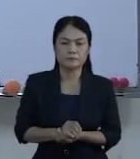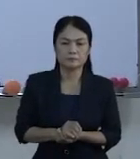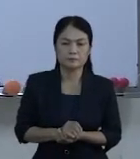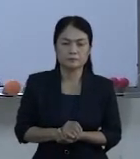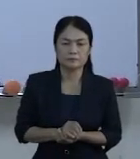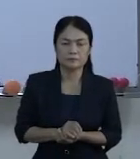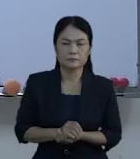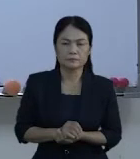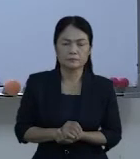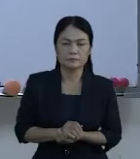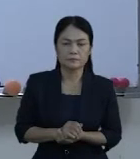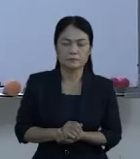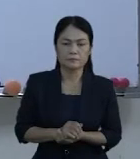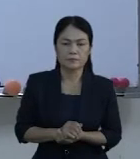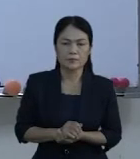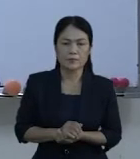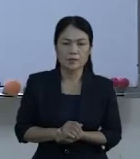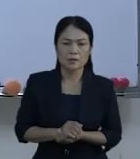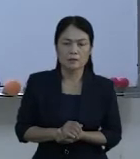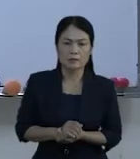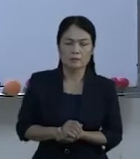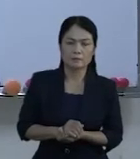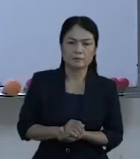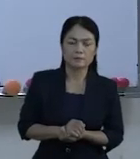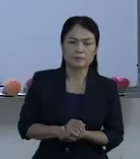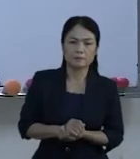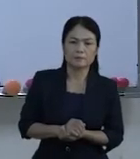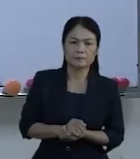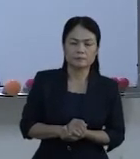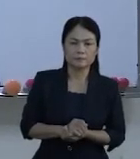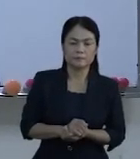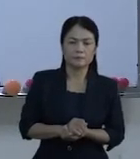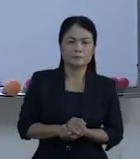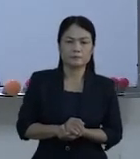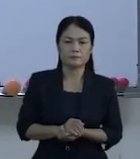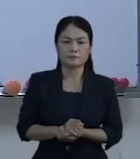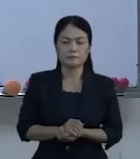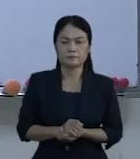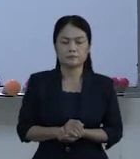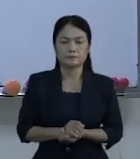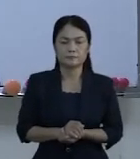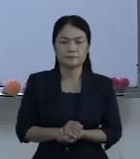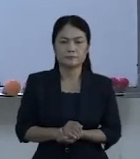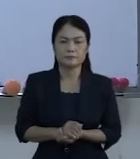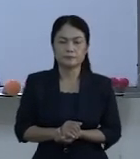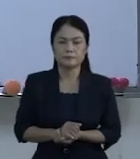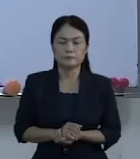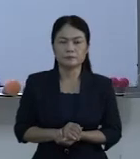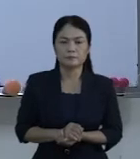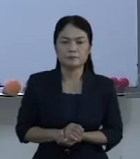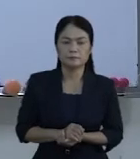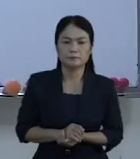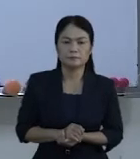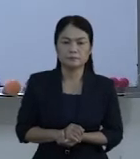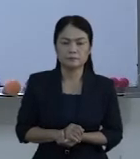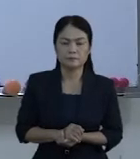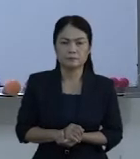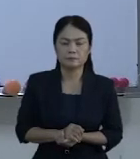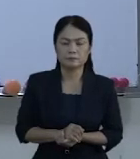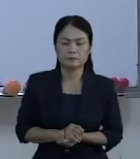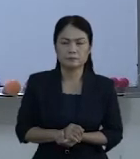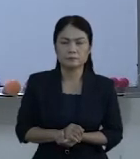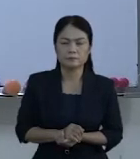mùi sàn nơi chết pram liên phẩm mùi sàn. Bà, bà pram liên bổ mũi sàn viết thật nơi chất